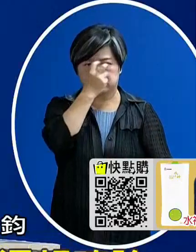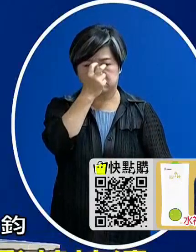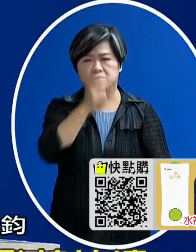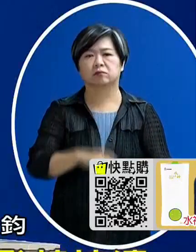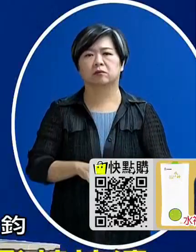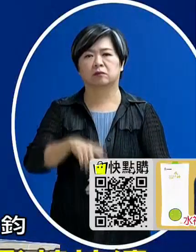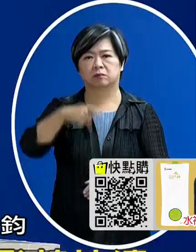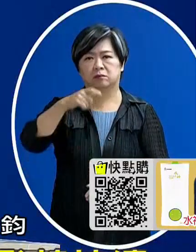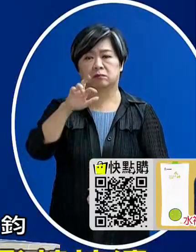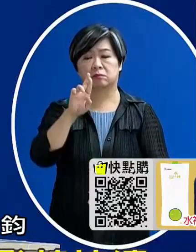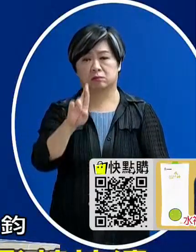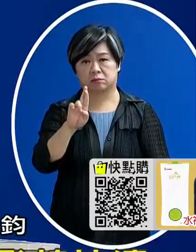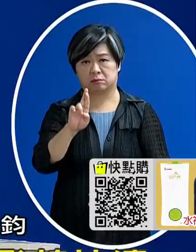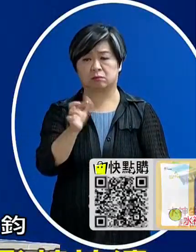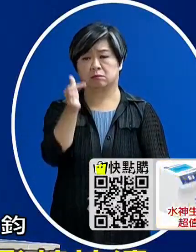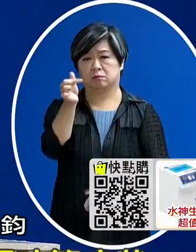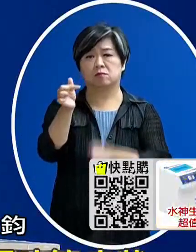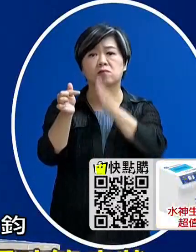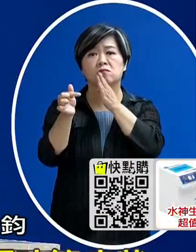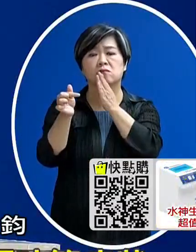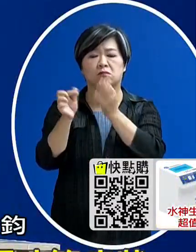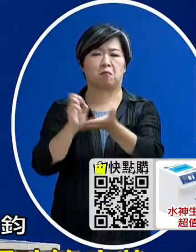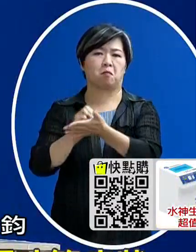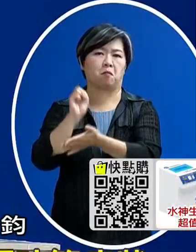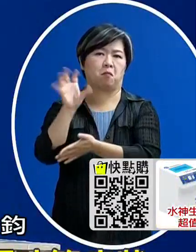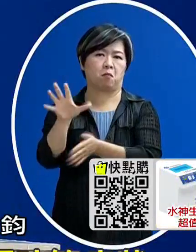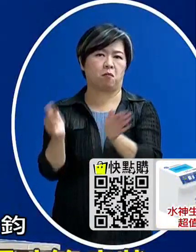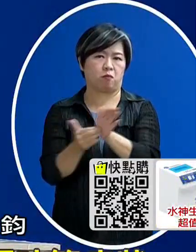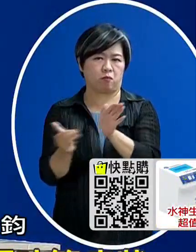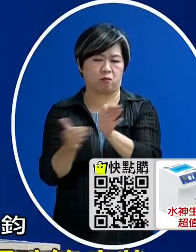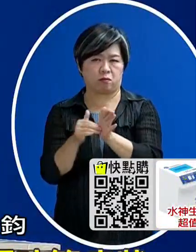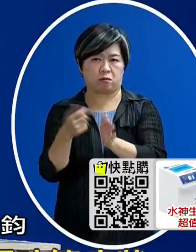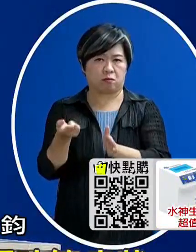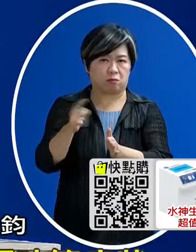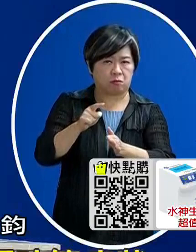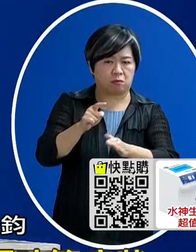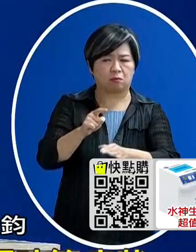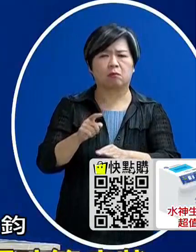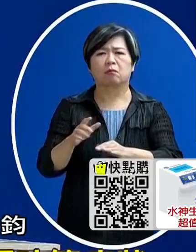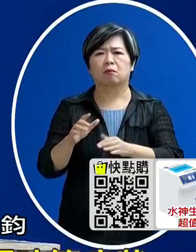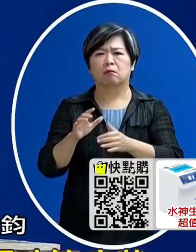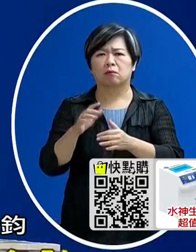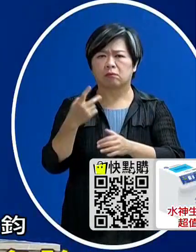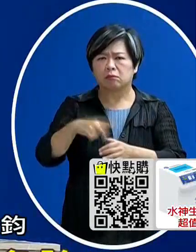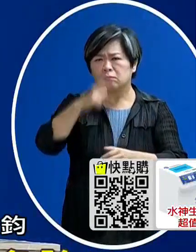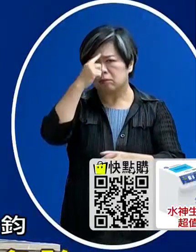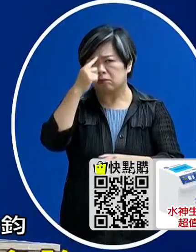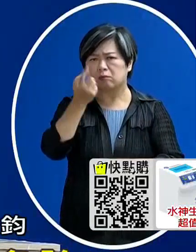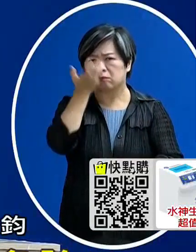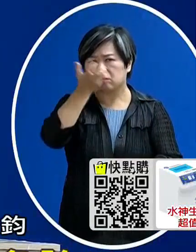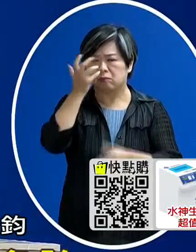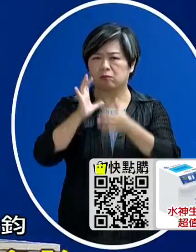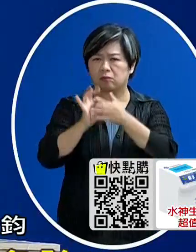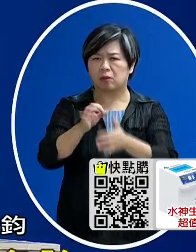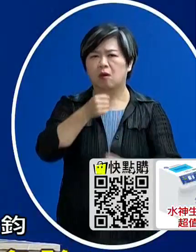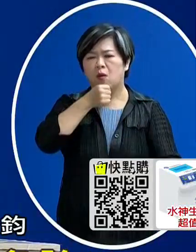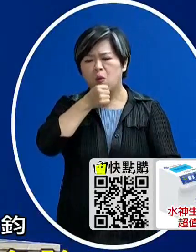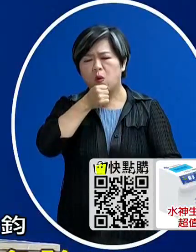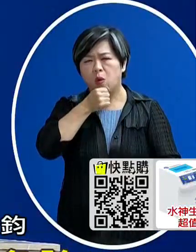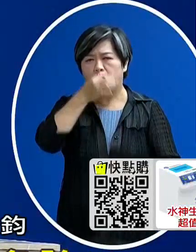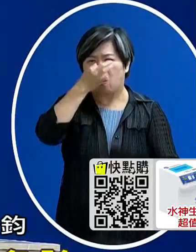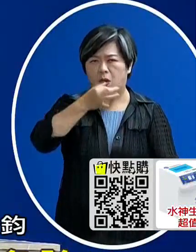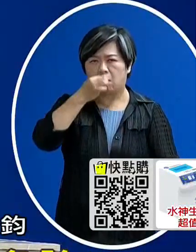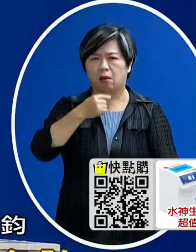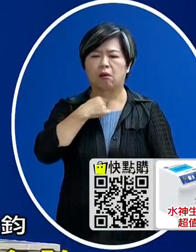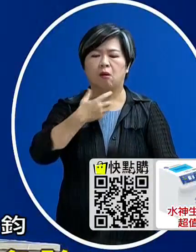阳性，有通报确诊。那隔天呢，因为就是说因为发烧持续，而且也有出现咳嗽、流鼻水、呕